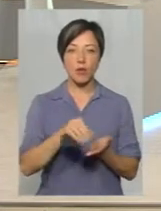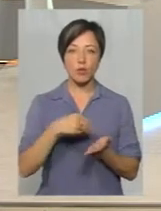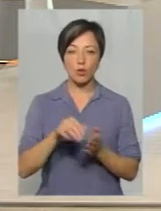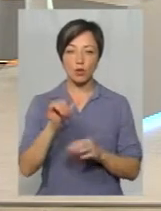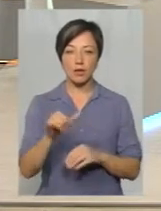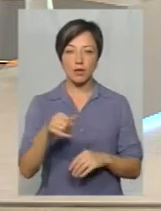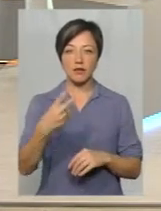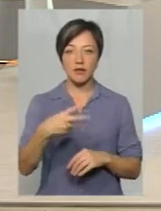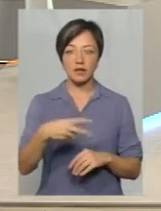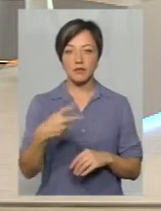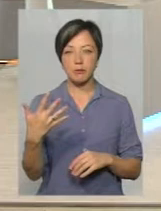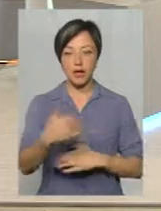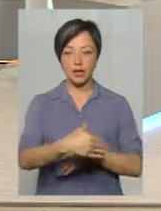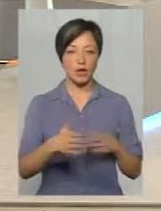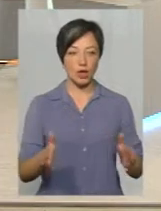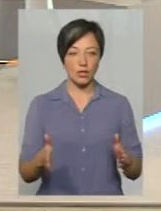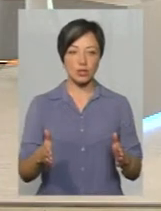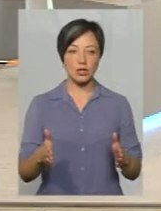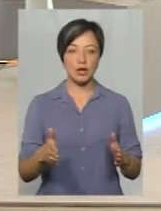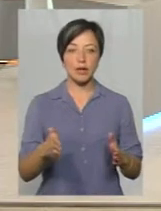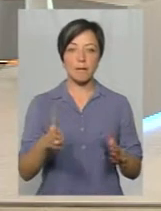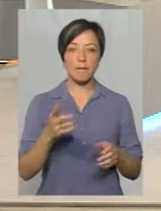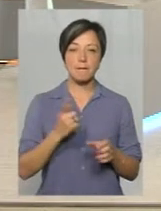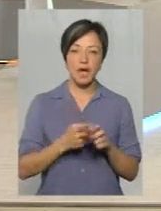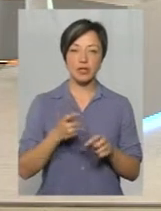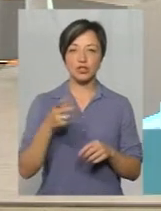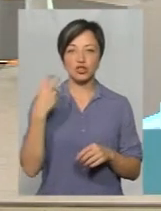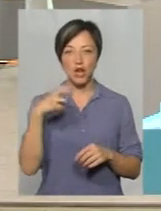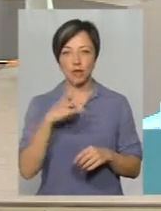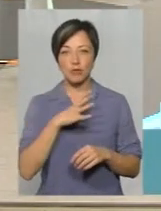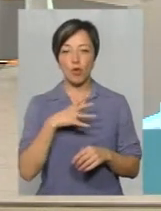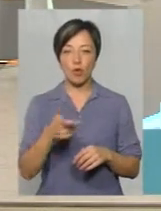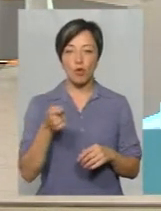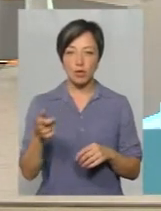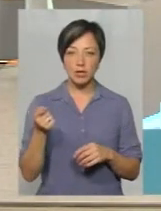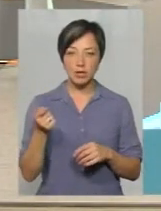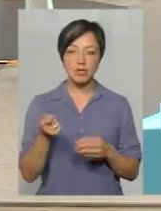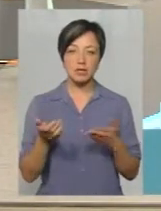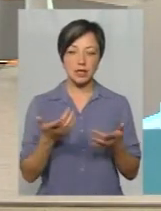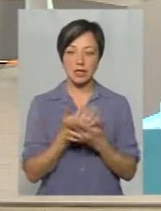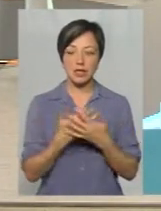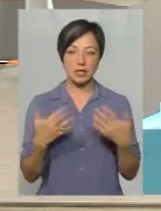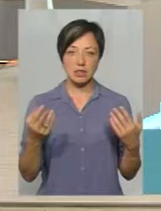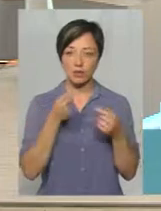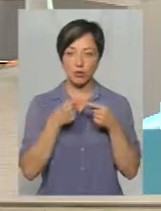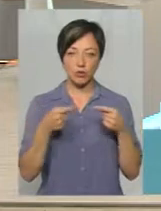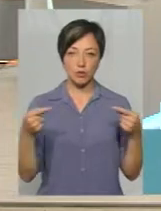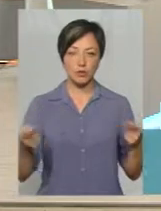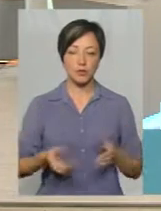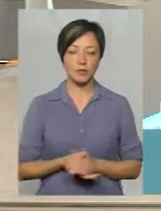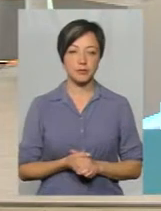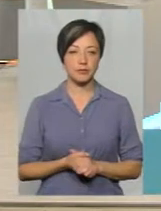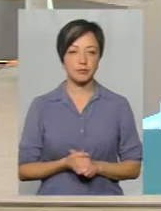них по 20-25 ящиків, і там і персики, і черешня була, і полуниця, тобто різні